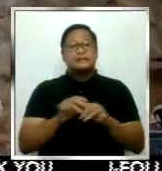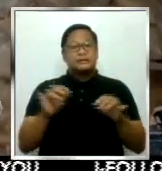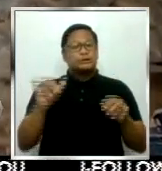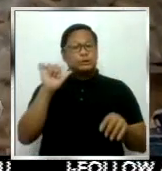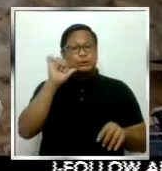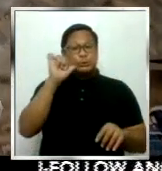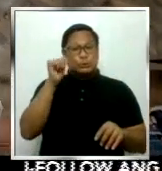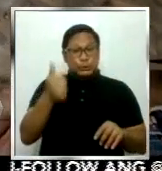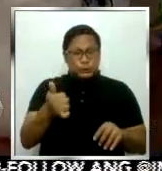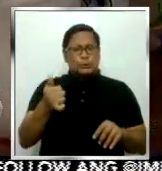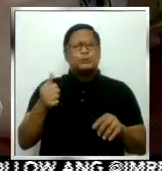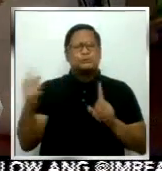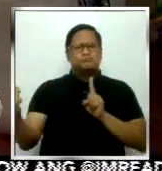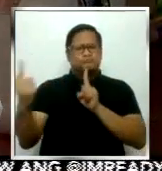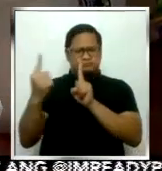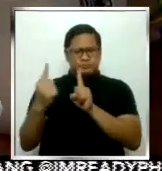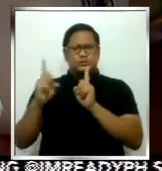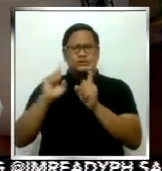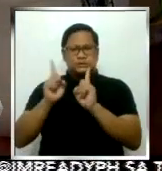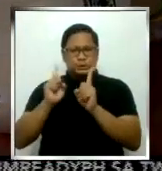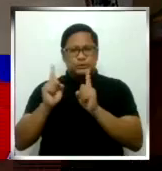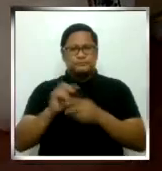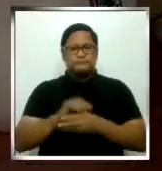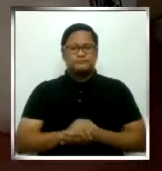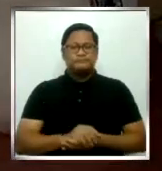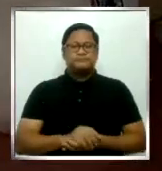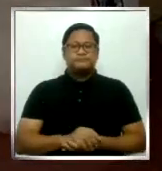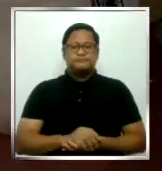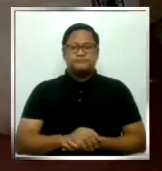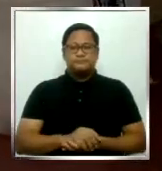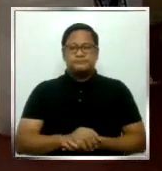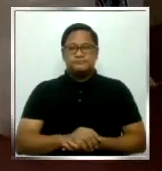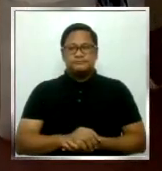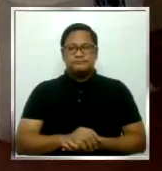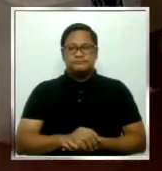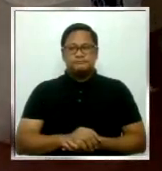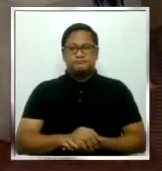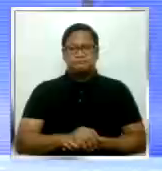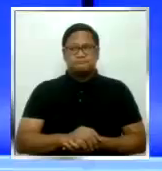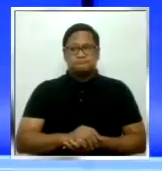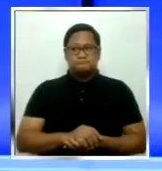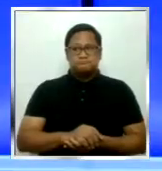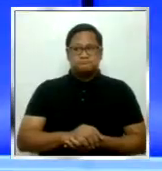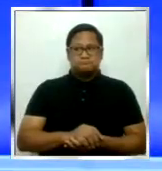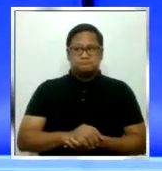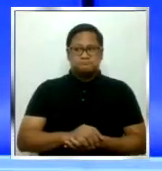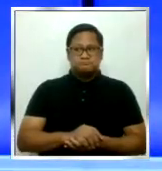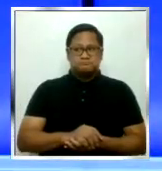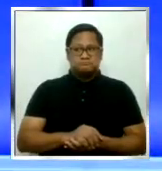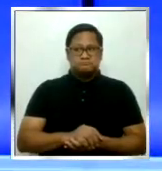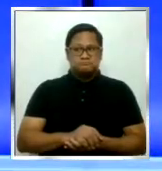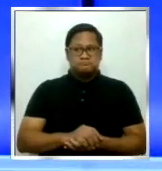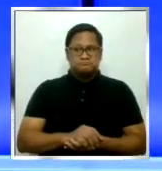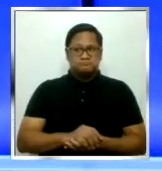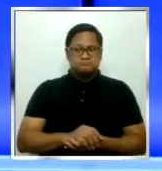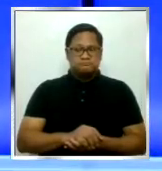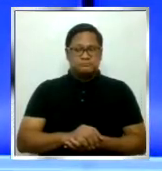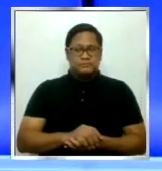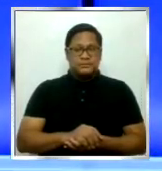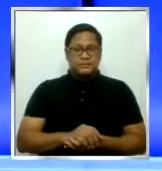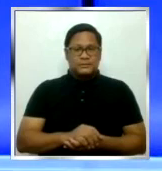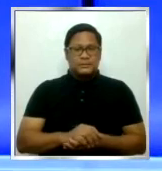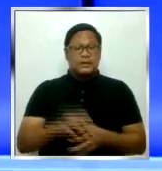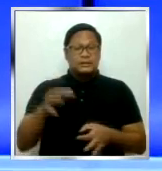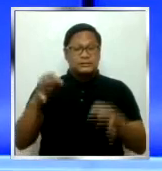Bantag kaugnay nito. Victoria Tulad, Nakatutok, 24 Oras. Ayon kay Justice Secretary Minardo